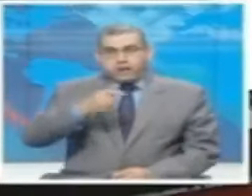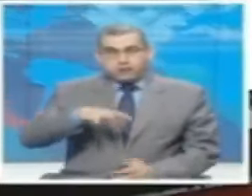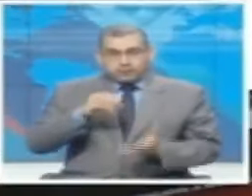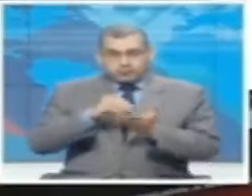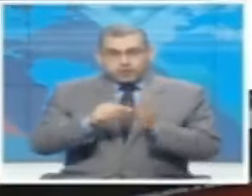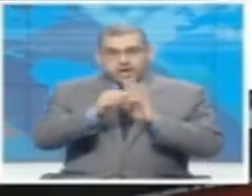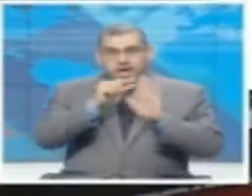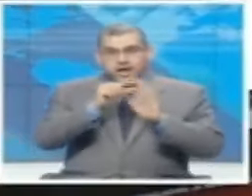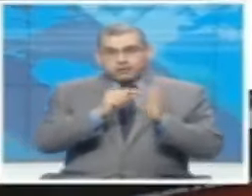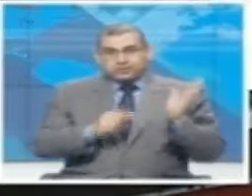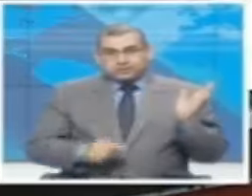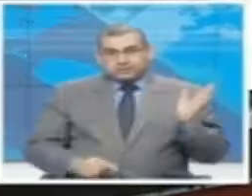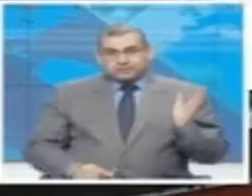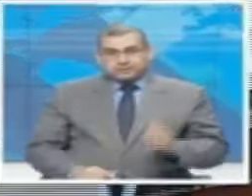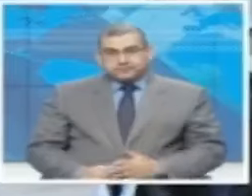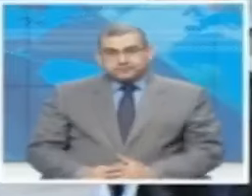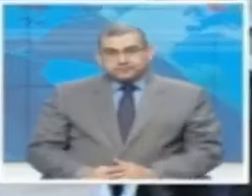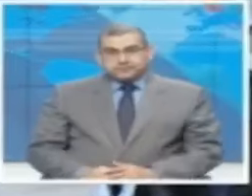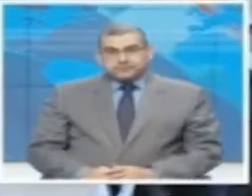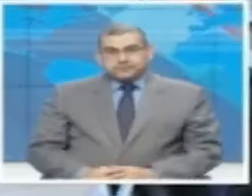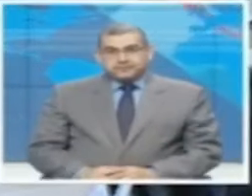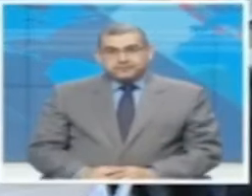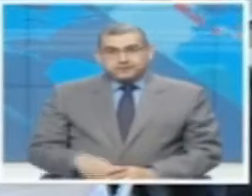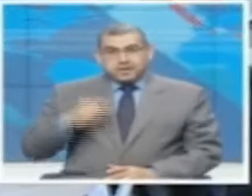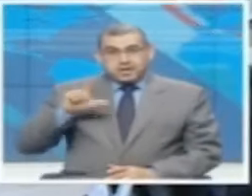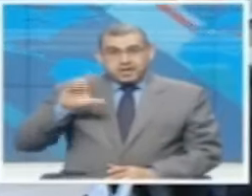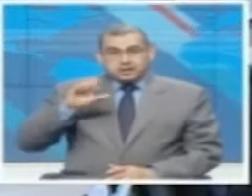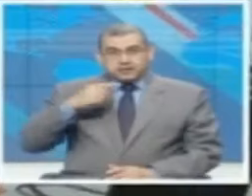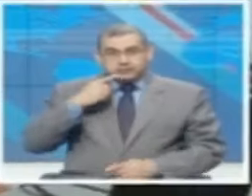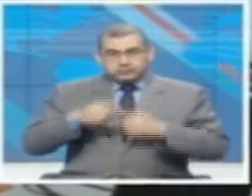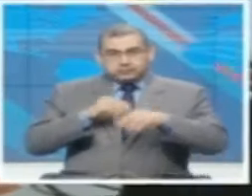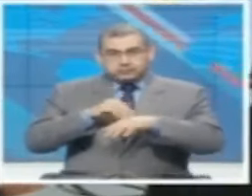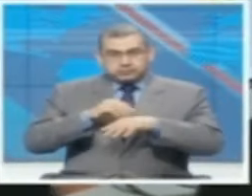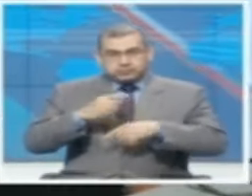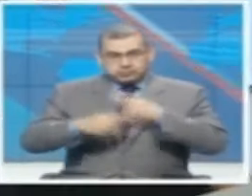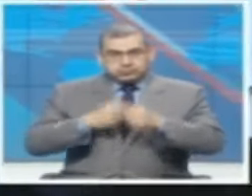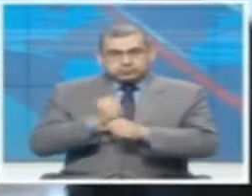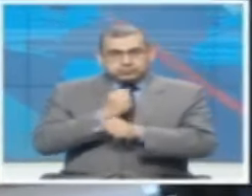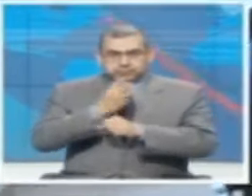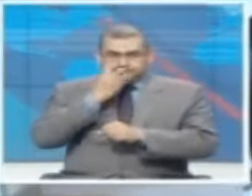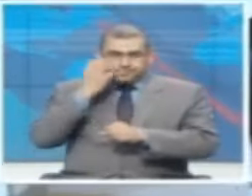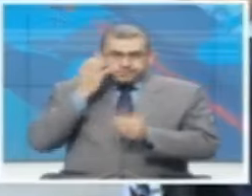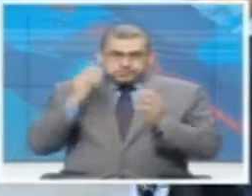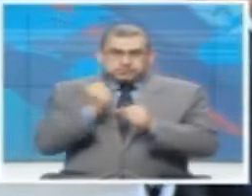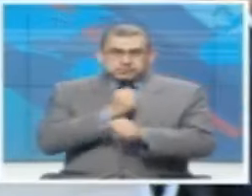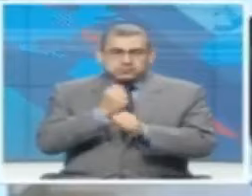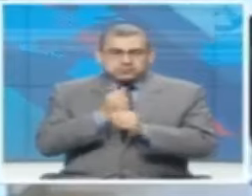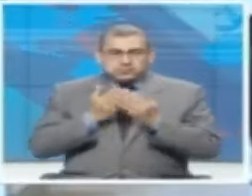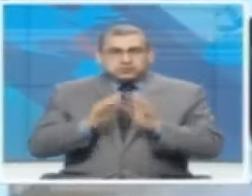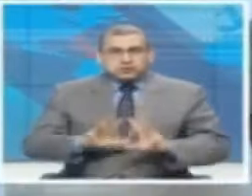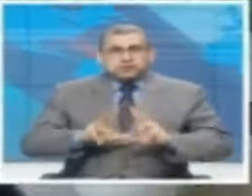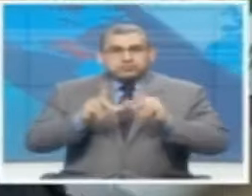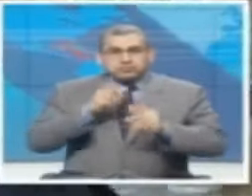وبدايه النشره بالعناوين الرئيس عبد الفتاح السيسي يوجه بمواصله العمل المكثف في جهود